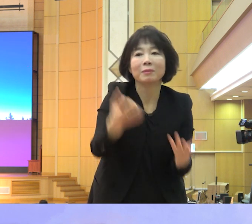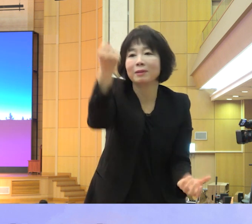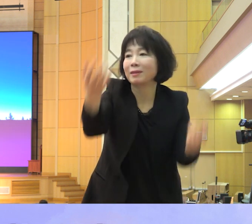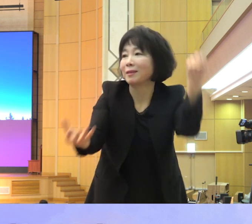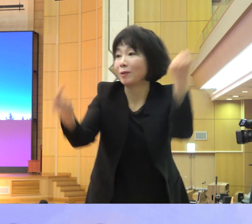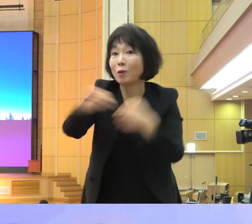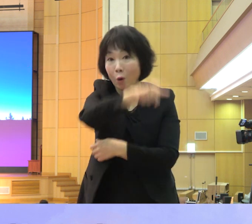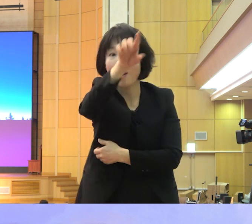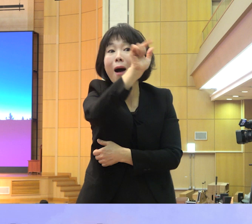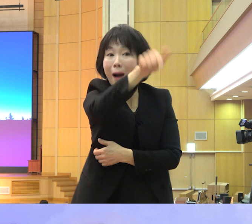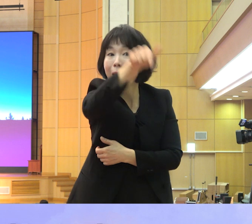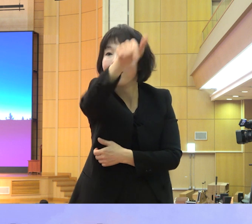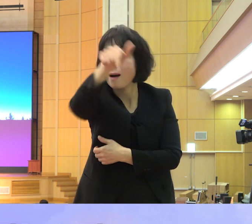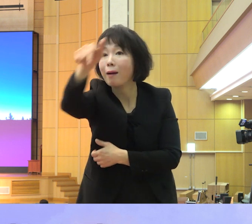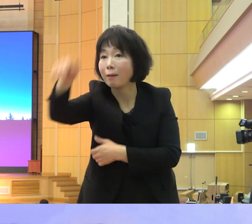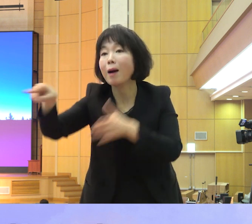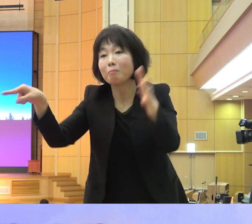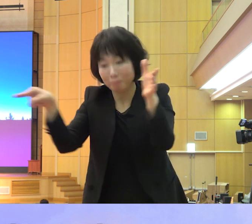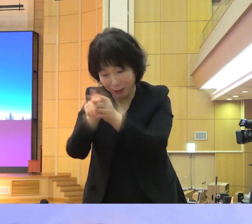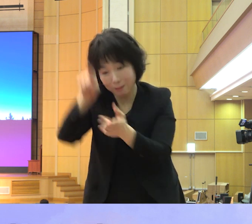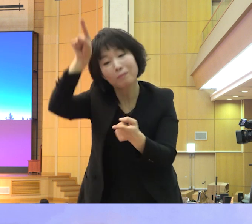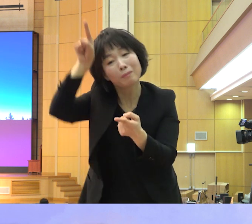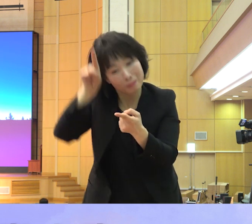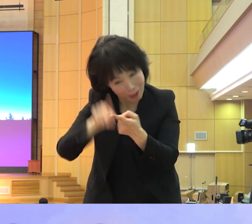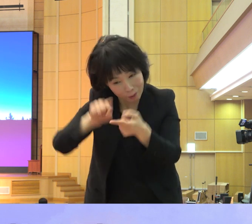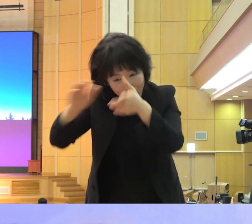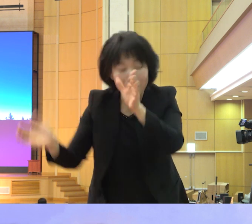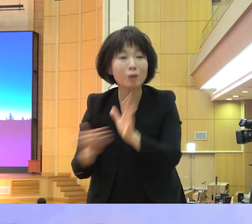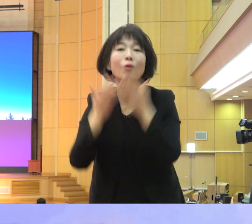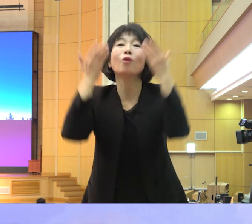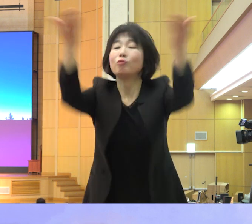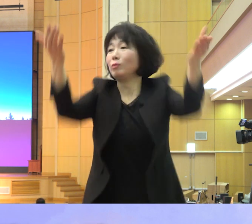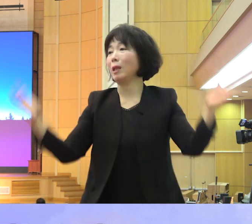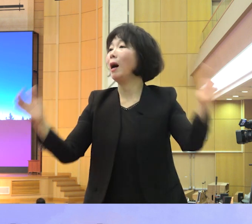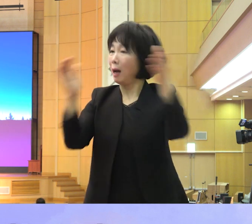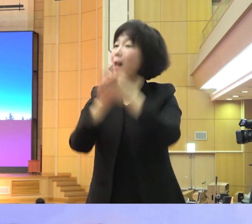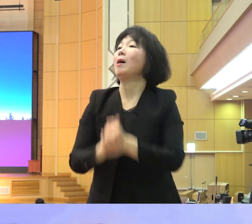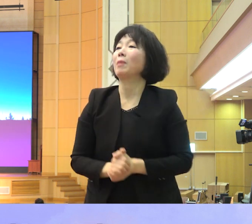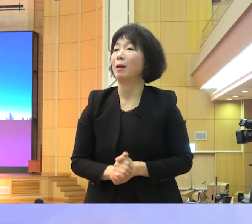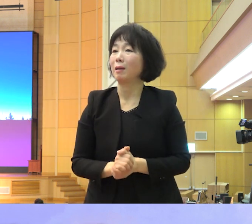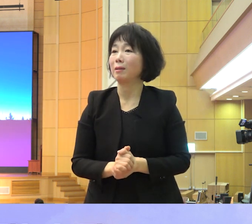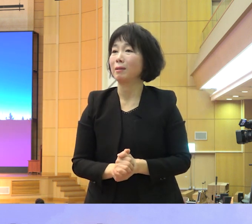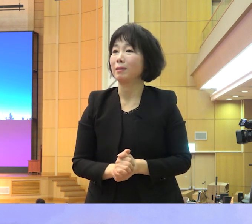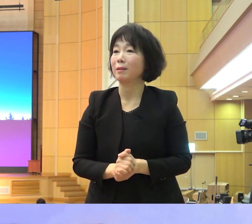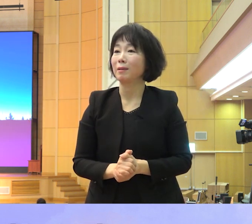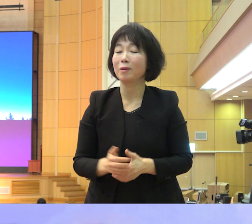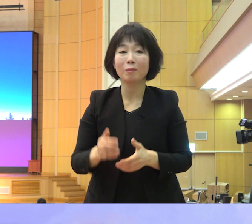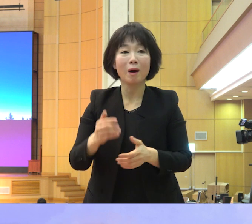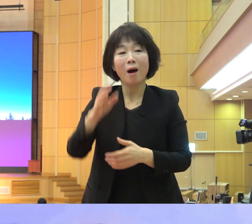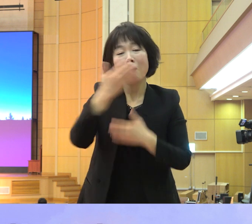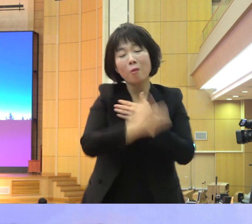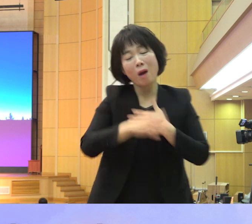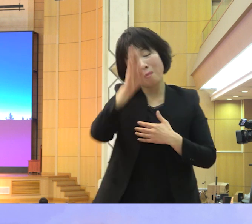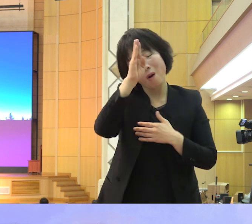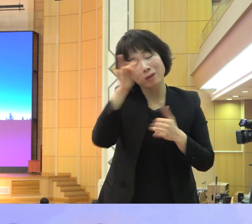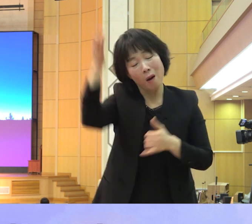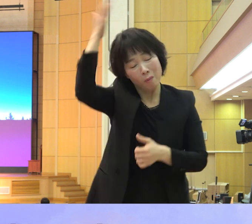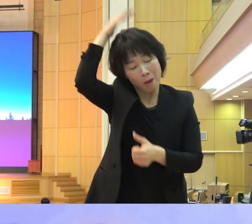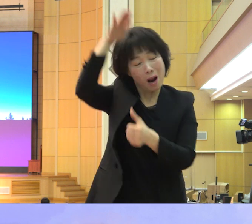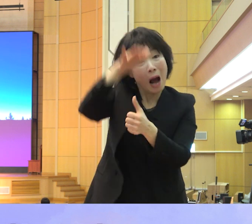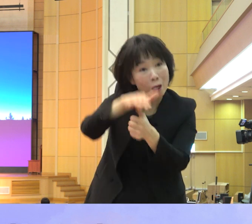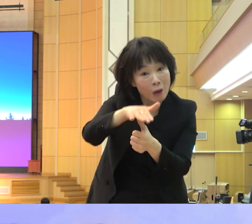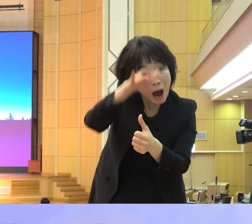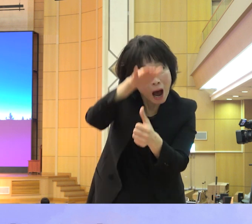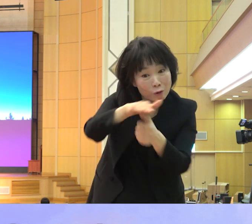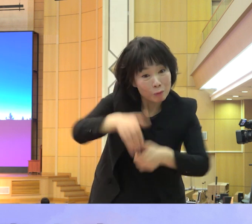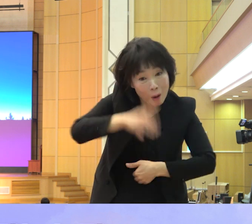믿은 대로예요. 믿은 대로. 하나님의 능력은 안수해야만 고쳐진다고 믿는다면 안수해야만 고쳐지고,